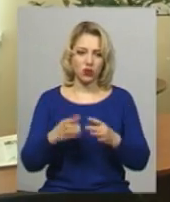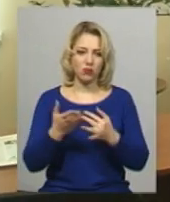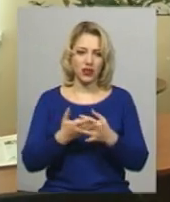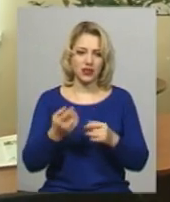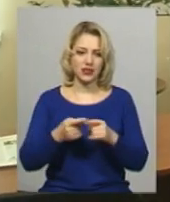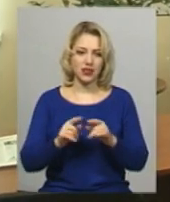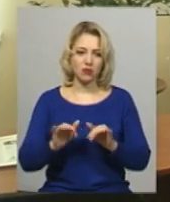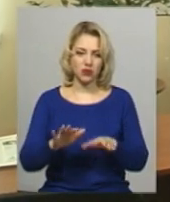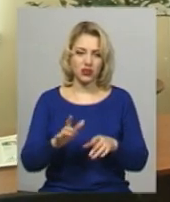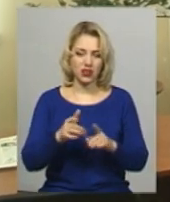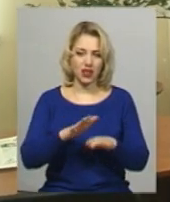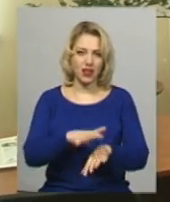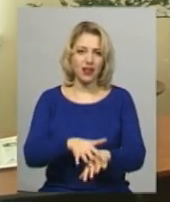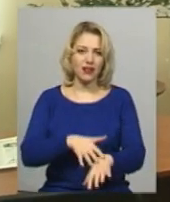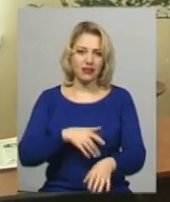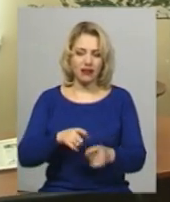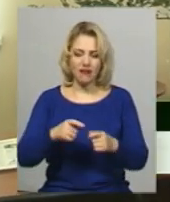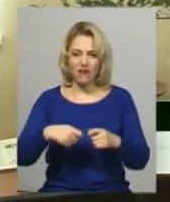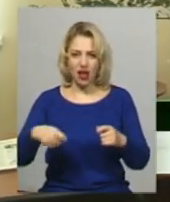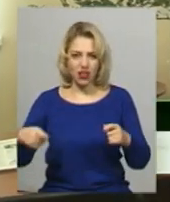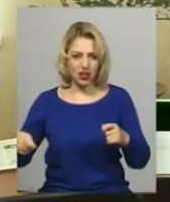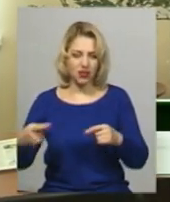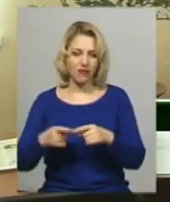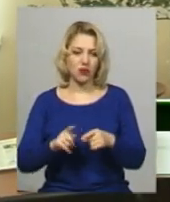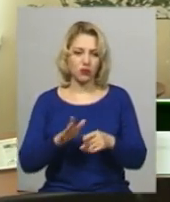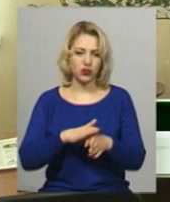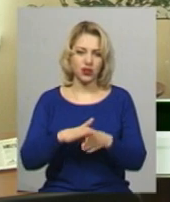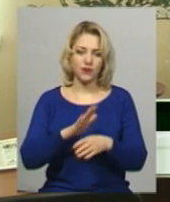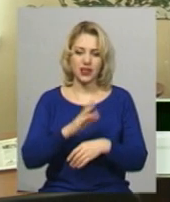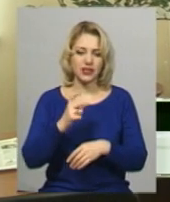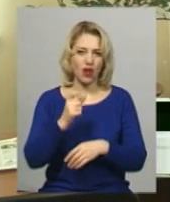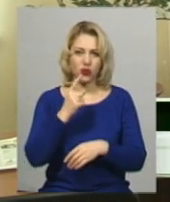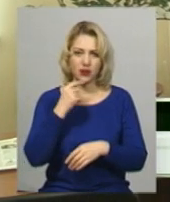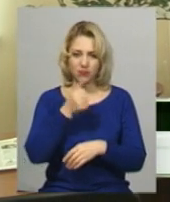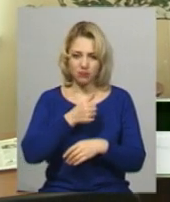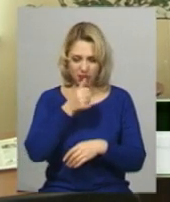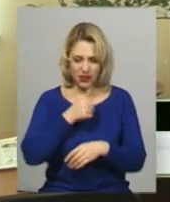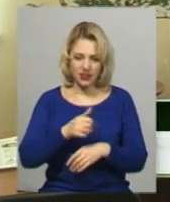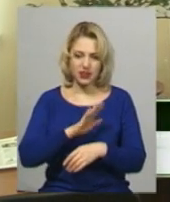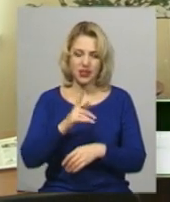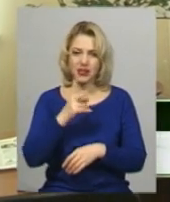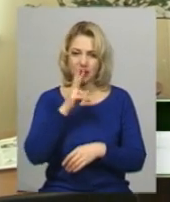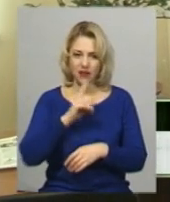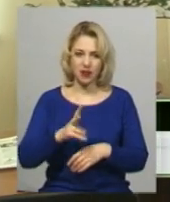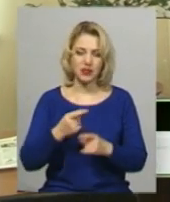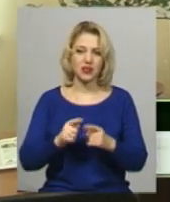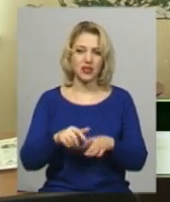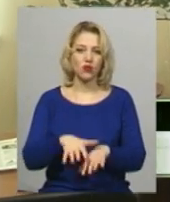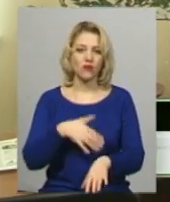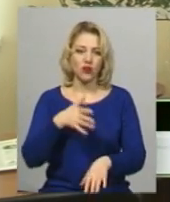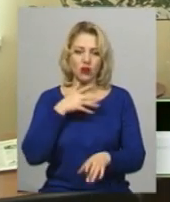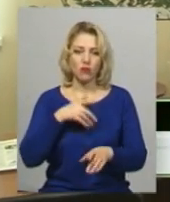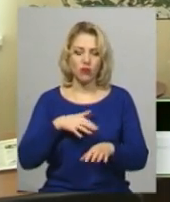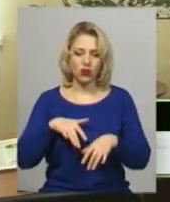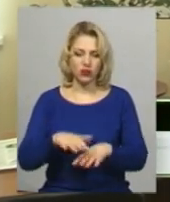Цей процес тривалий, він не реалізується ні за місяць, ні, можливо, за два. Це трошки довгий процес, тому що